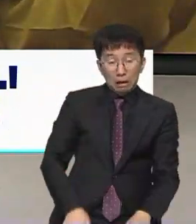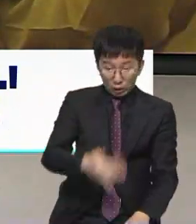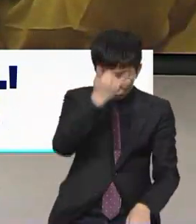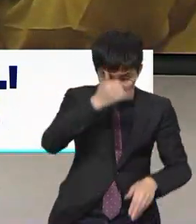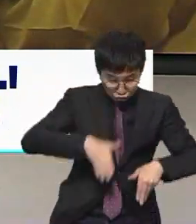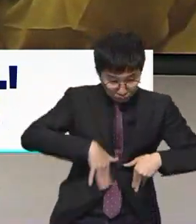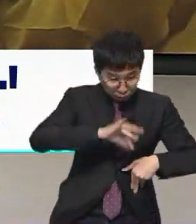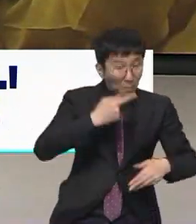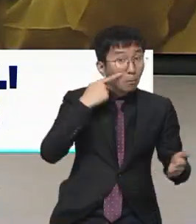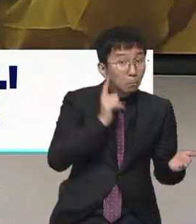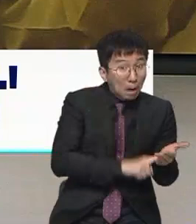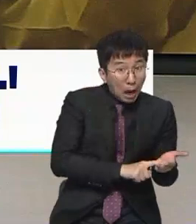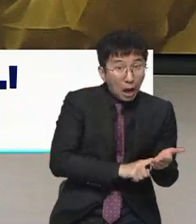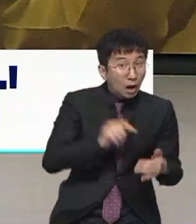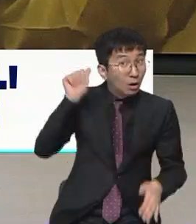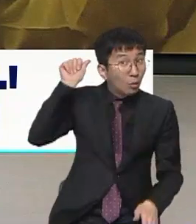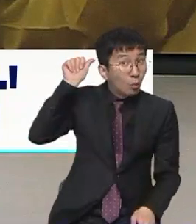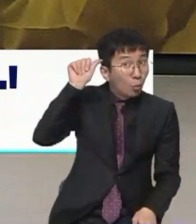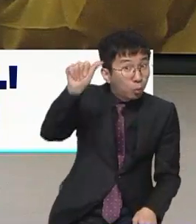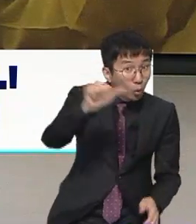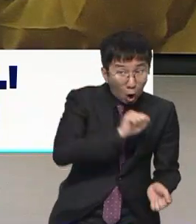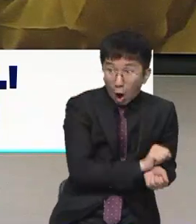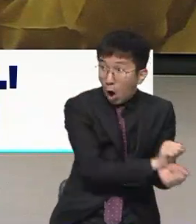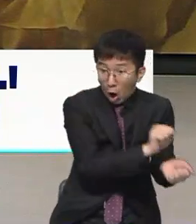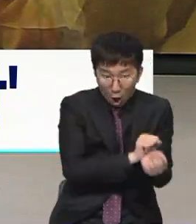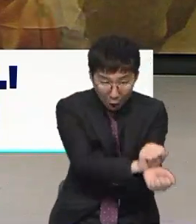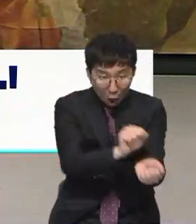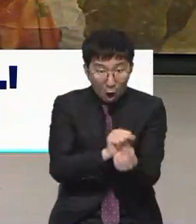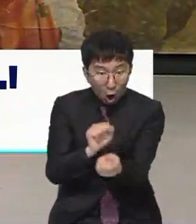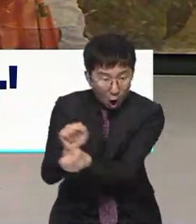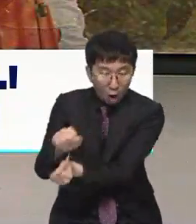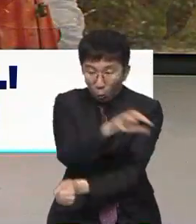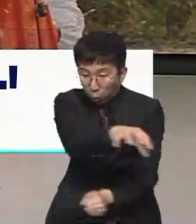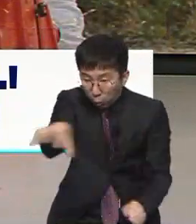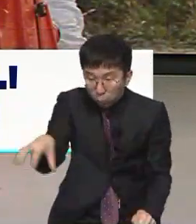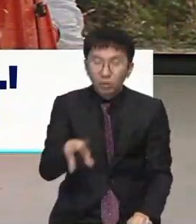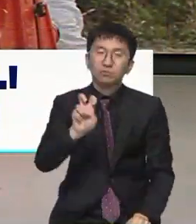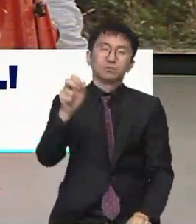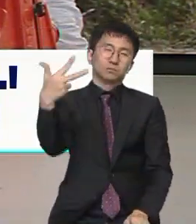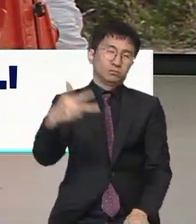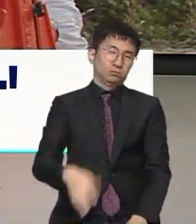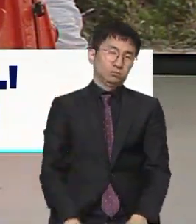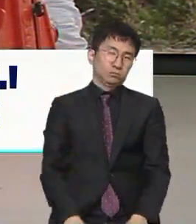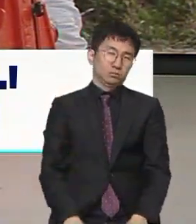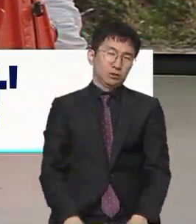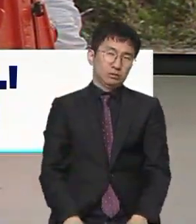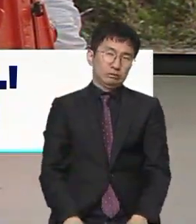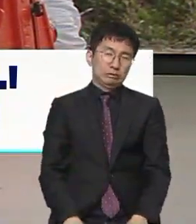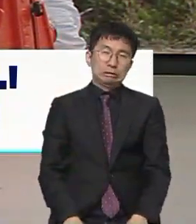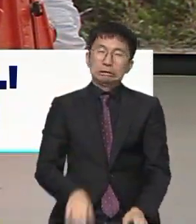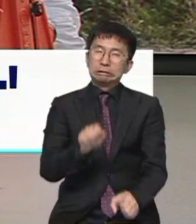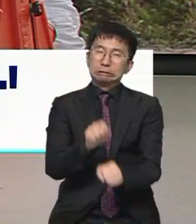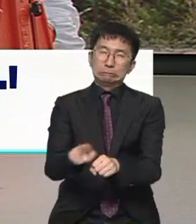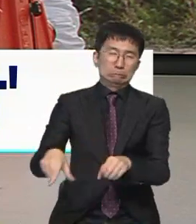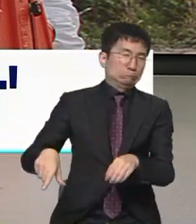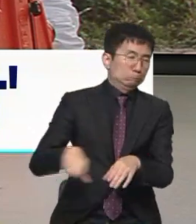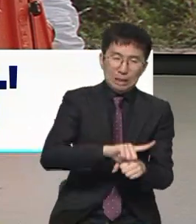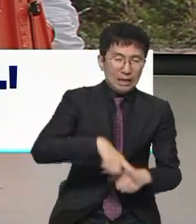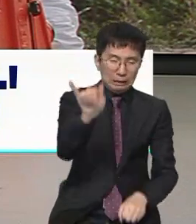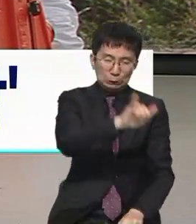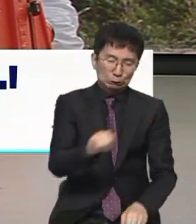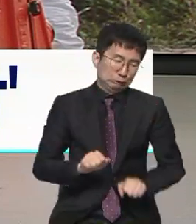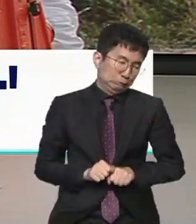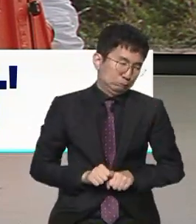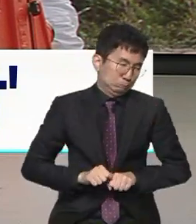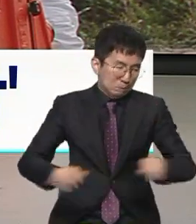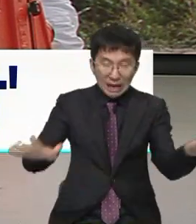처음 발견된 이후 닷새 만에 27곳으로 늘어난 건데 이미 전국으로 퍼졌을 거란 분석도 나옵니다.